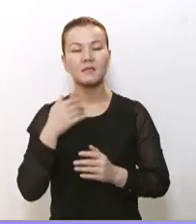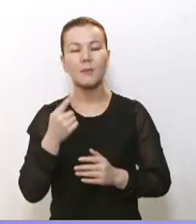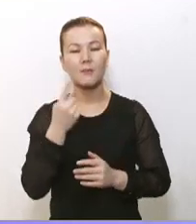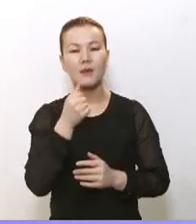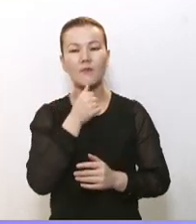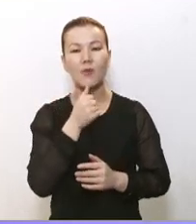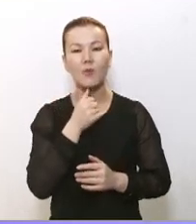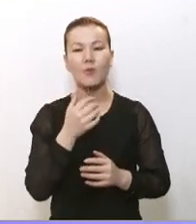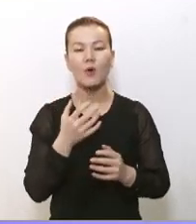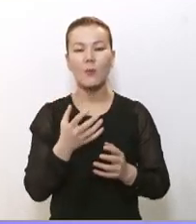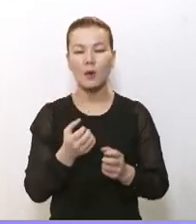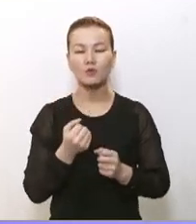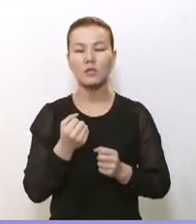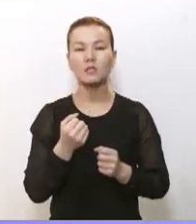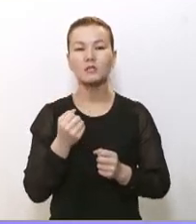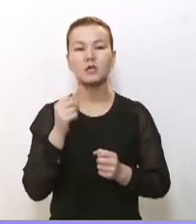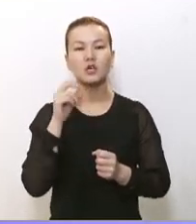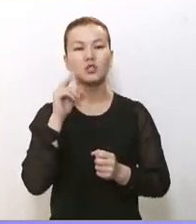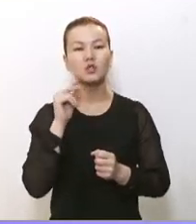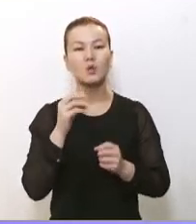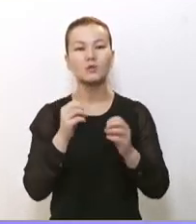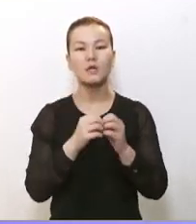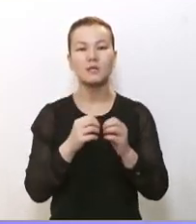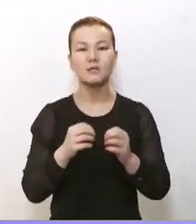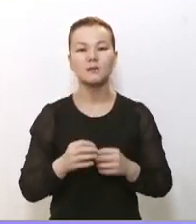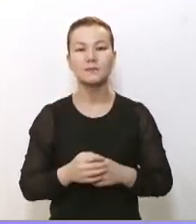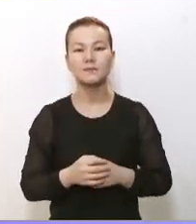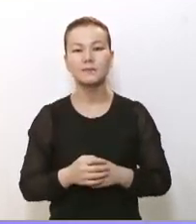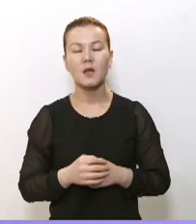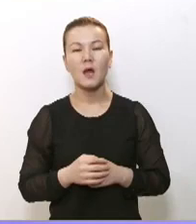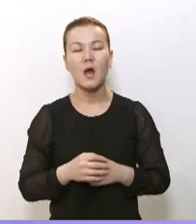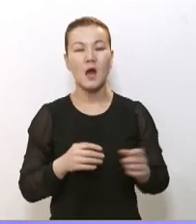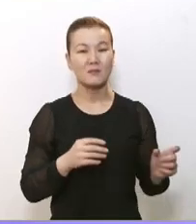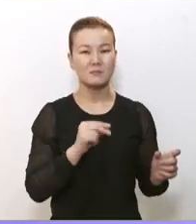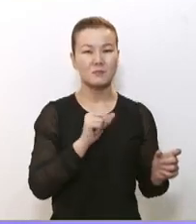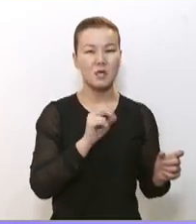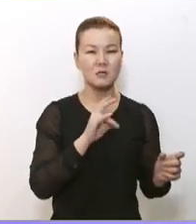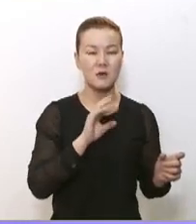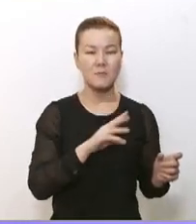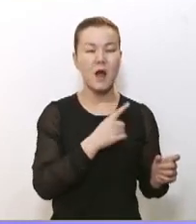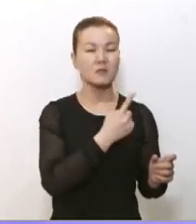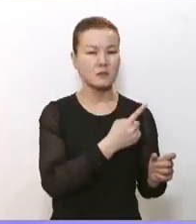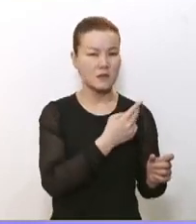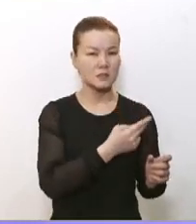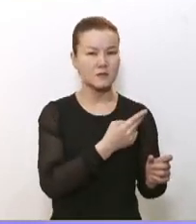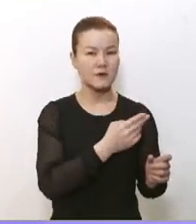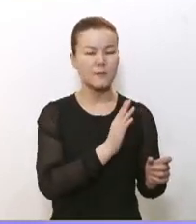пробе получается число 10. В частном одна